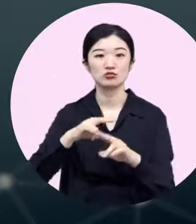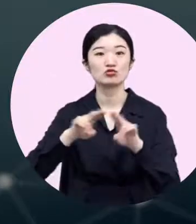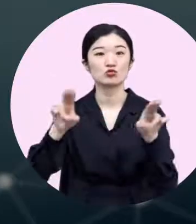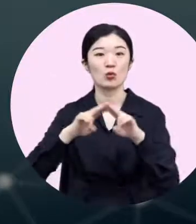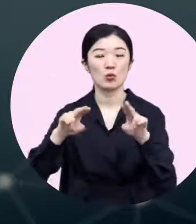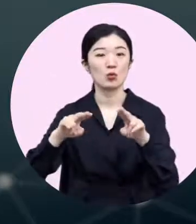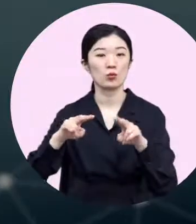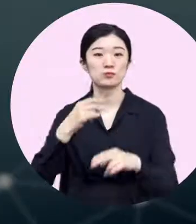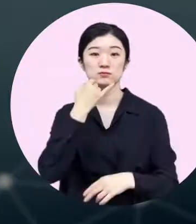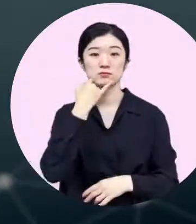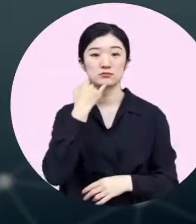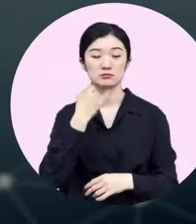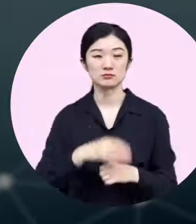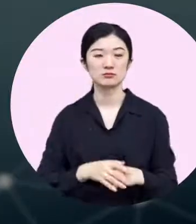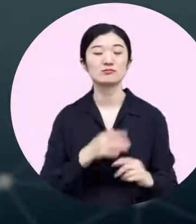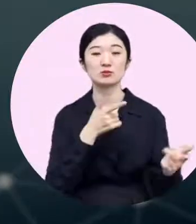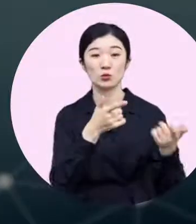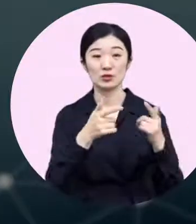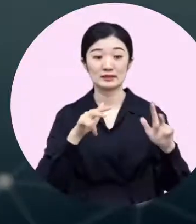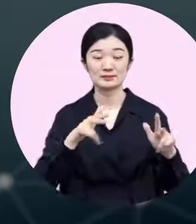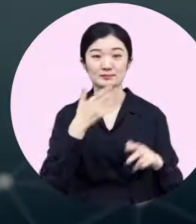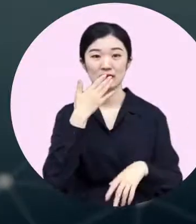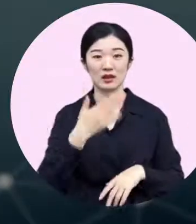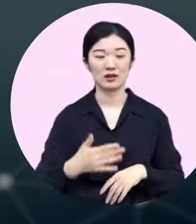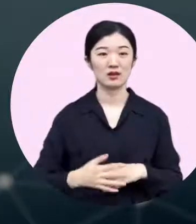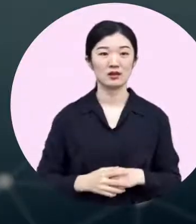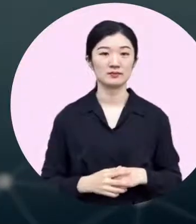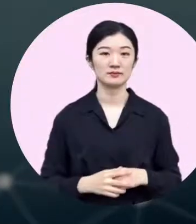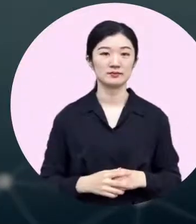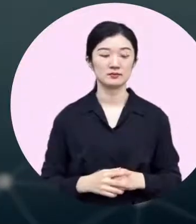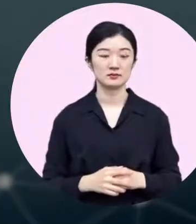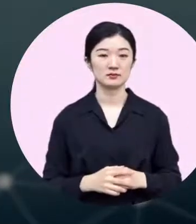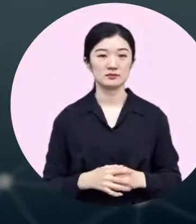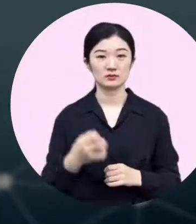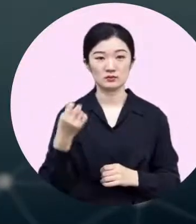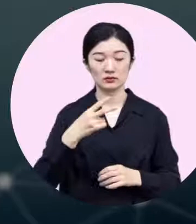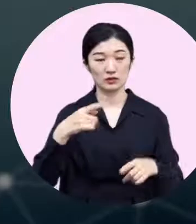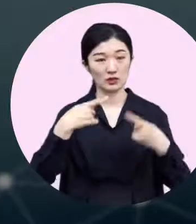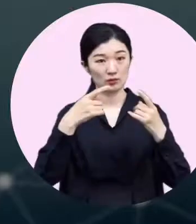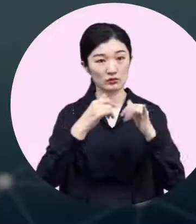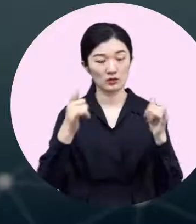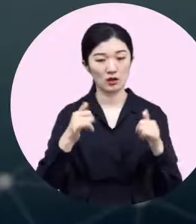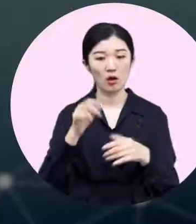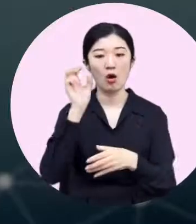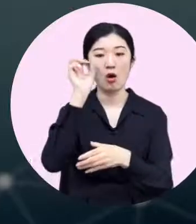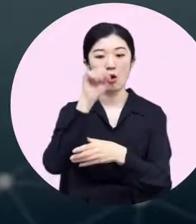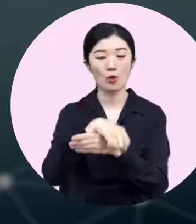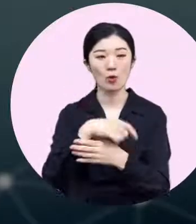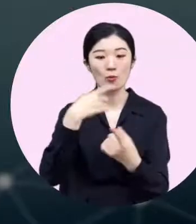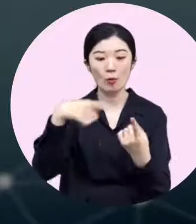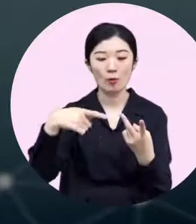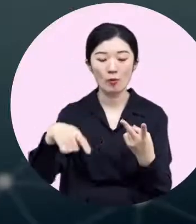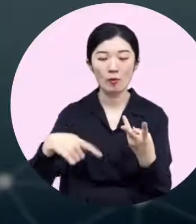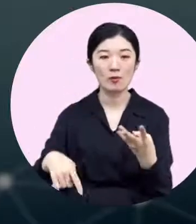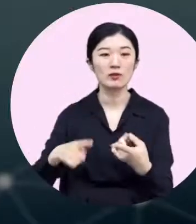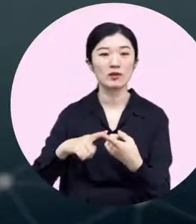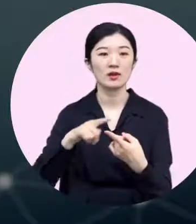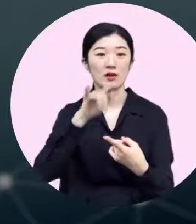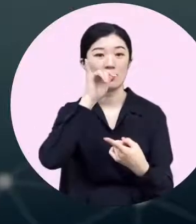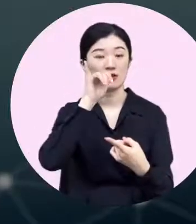예. 켜놓을 수도 있고 꺼놓을 수도 있고 그 다음에 뭐 참가자에게 허용해주는 범위 아래